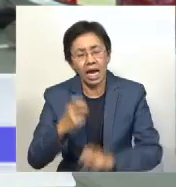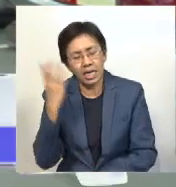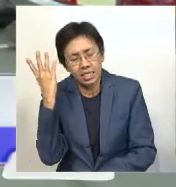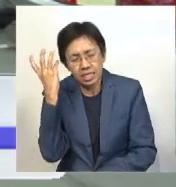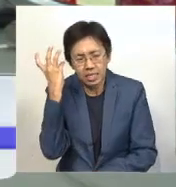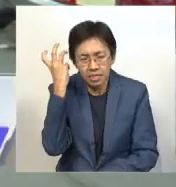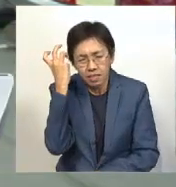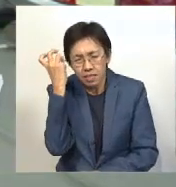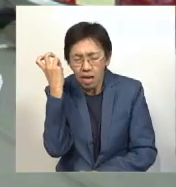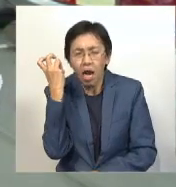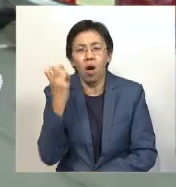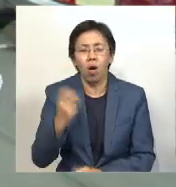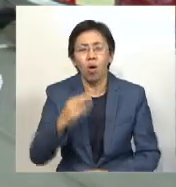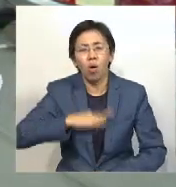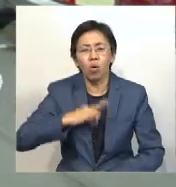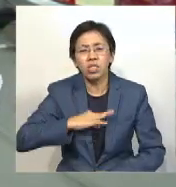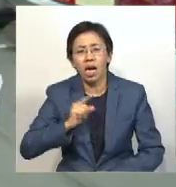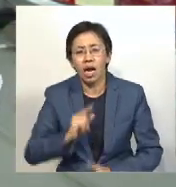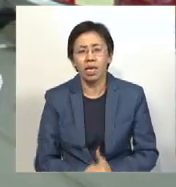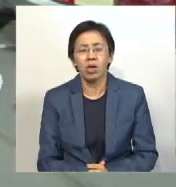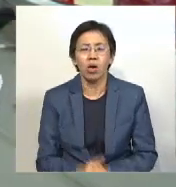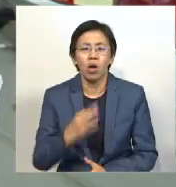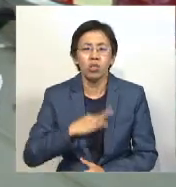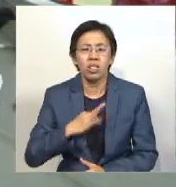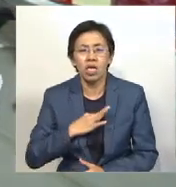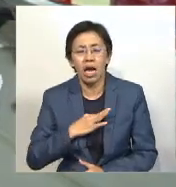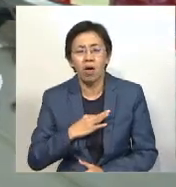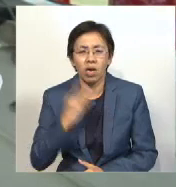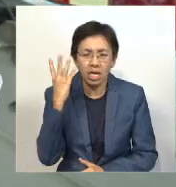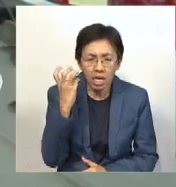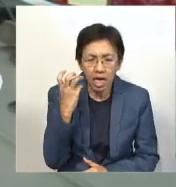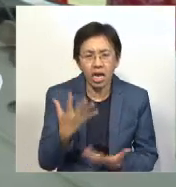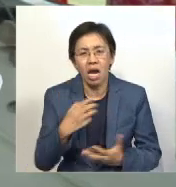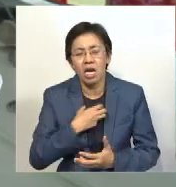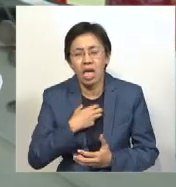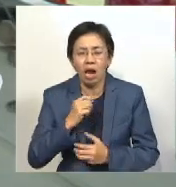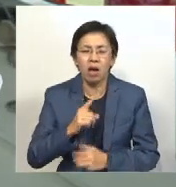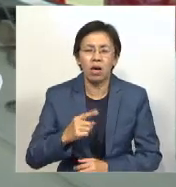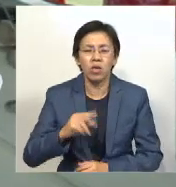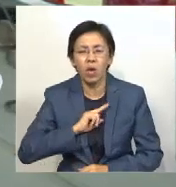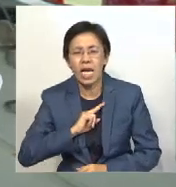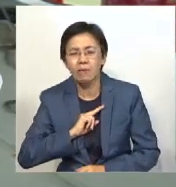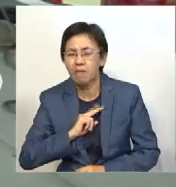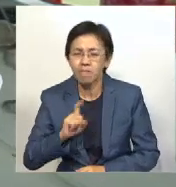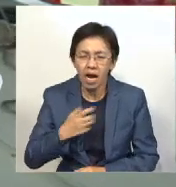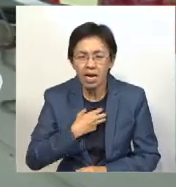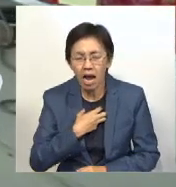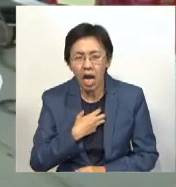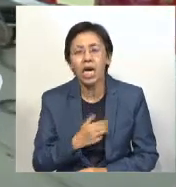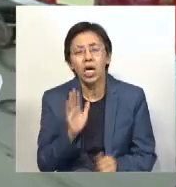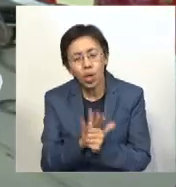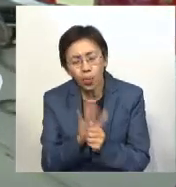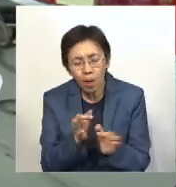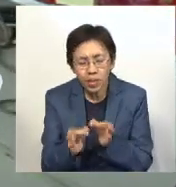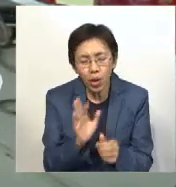ใจนะคะบางรายมีความสูญเสียเกิดขึ้นอย่างรุนแรงบางรายมีความคิดอยากจะทำร้ายตัวเองเราก็เข้าไปดูแลช่วยเหลือบ